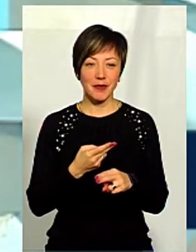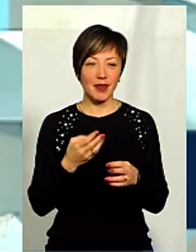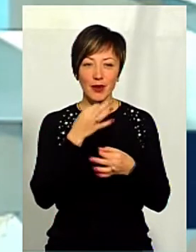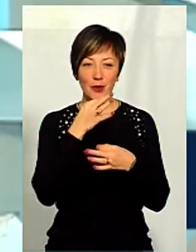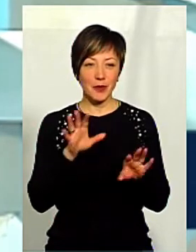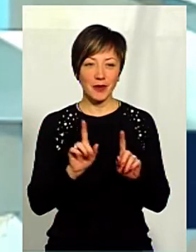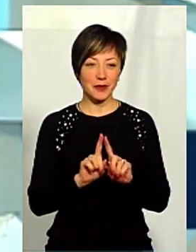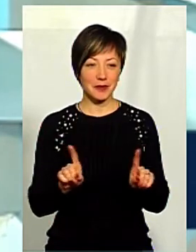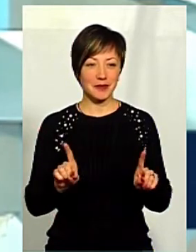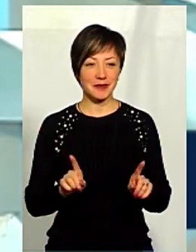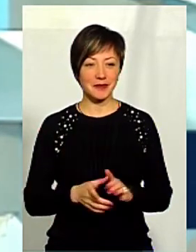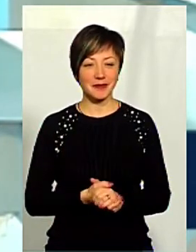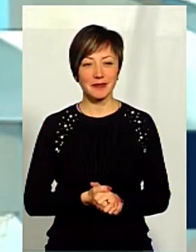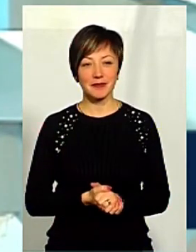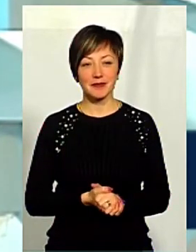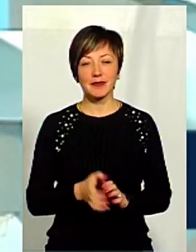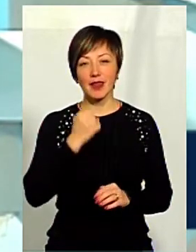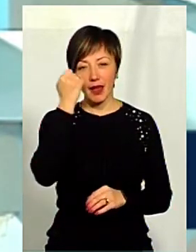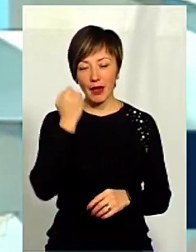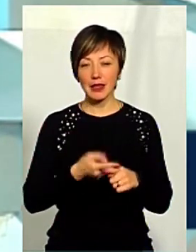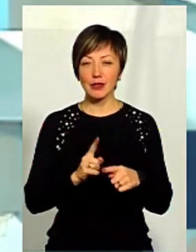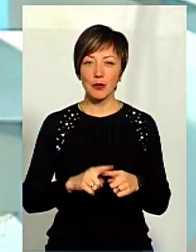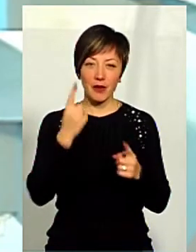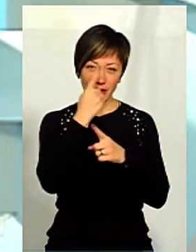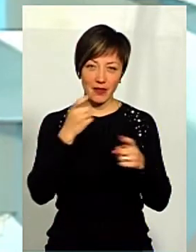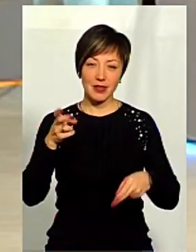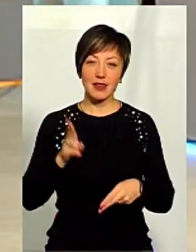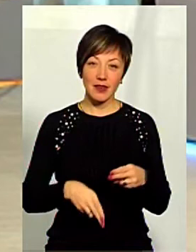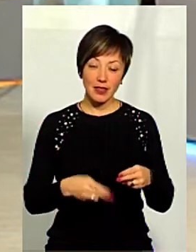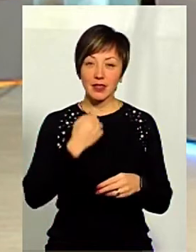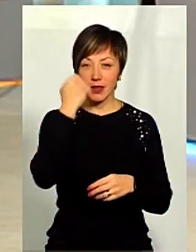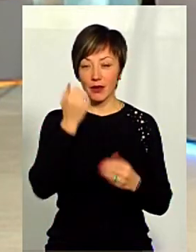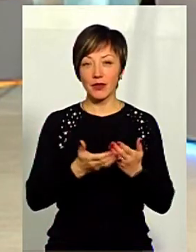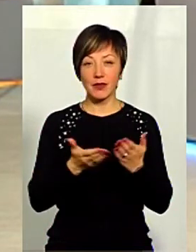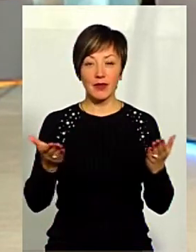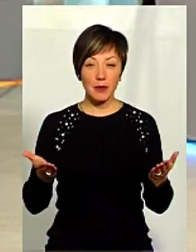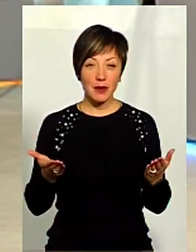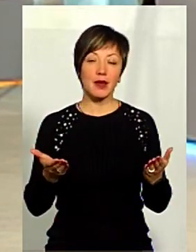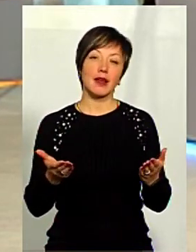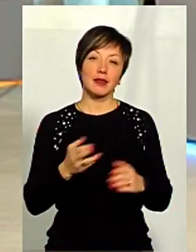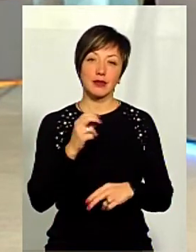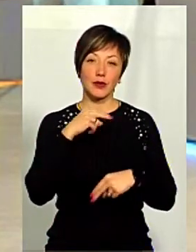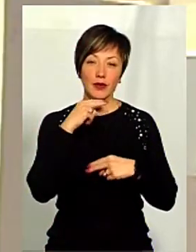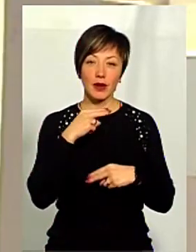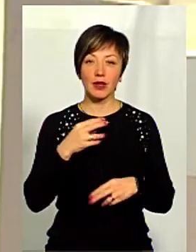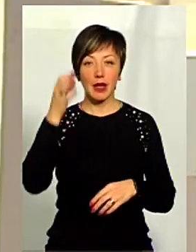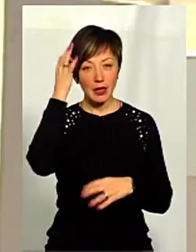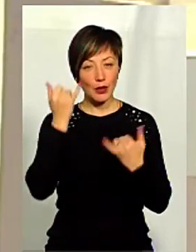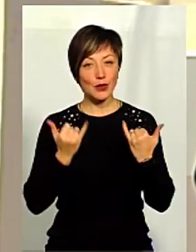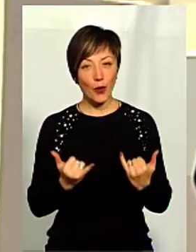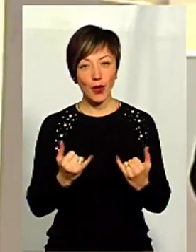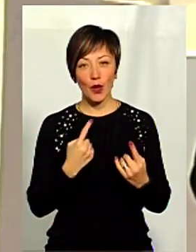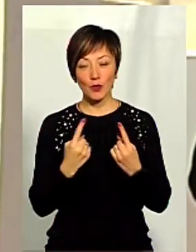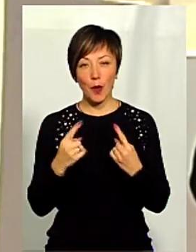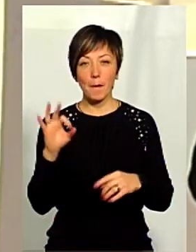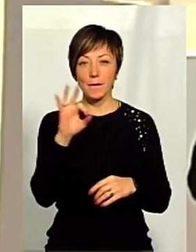Без якихось суттєвих домішок. Зрозумів, дякую. На цьому наш ефір буде завершений. Дякую нашим глядачам та радіослухачам. Нагадаю, що сьогодні